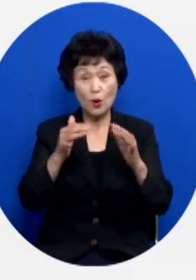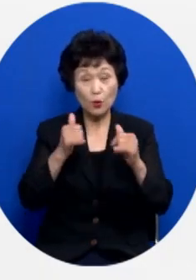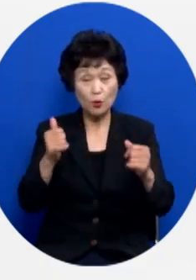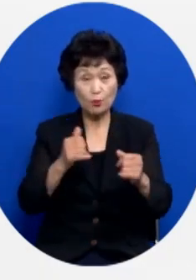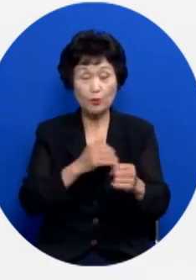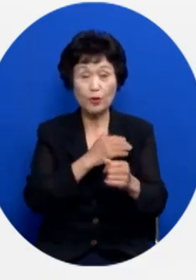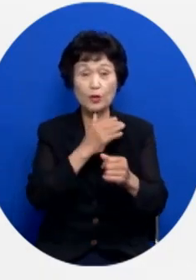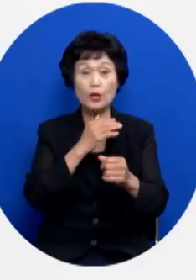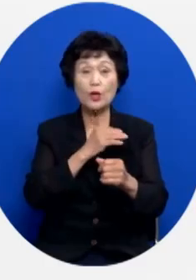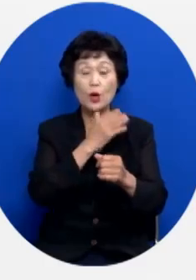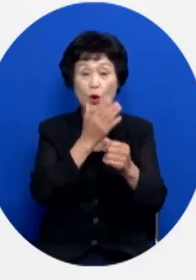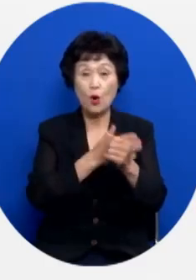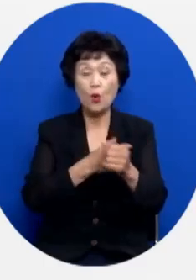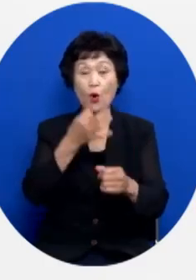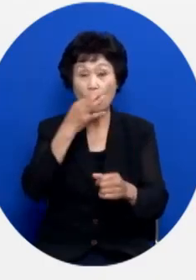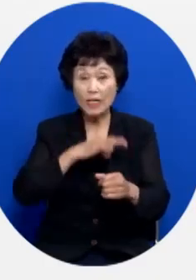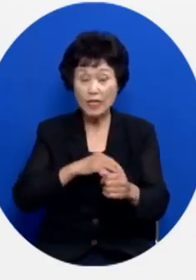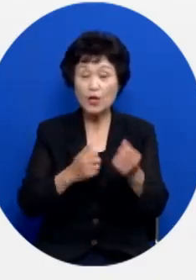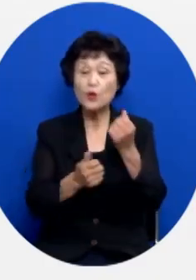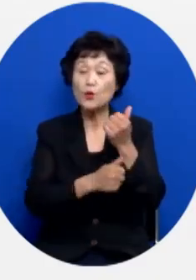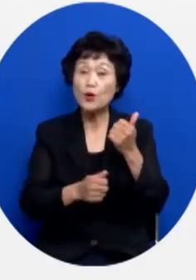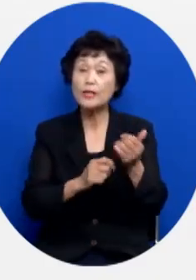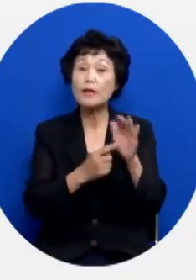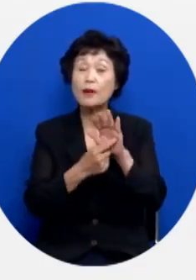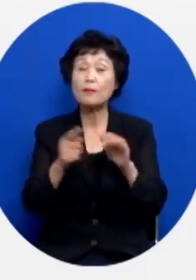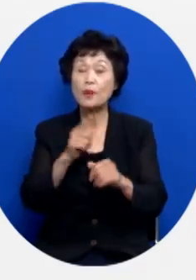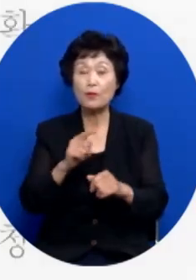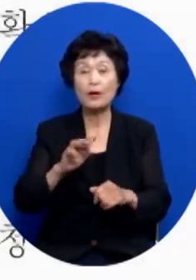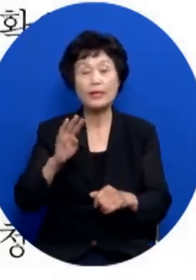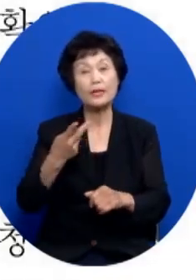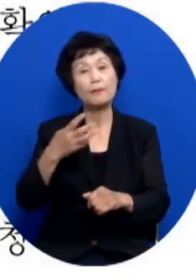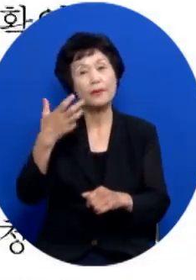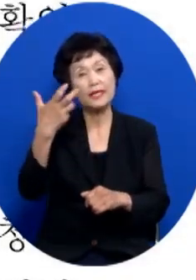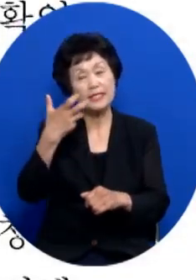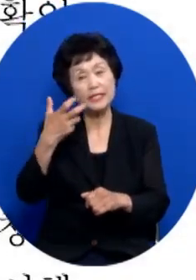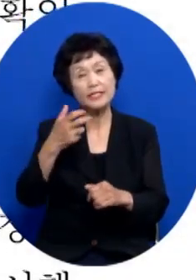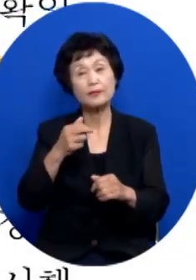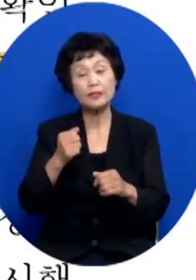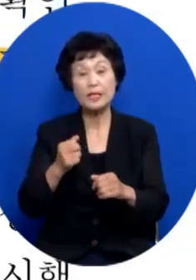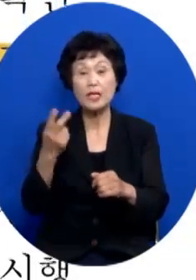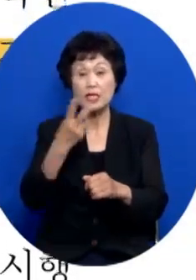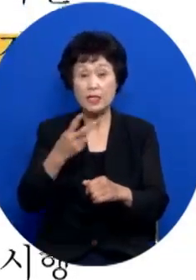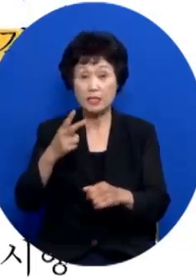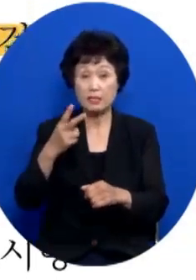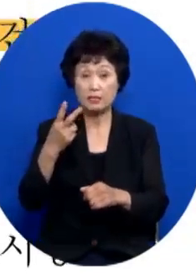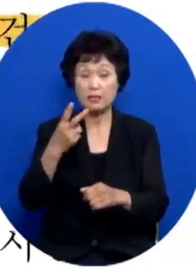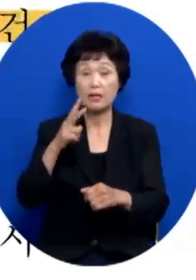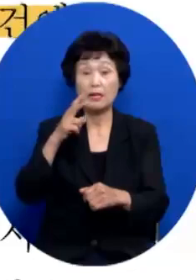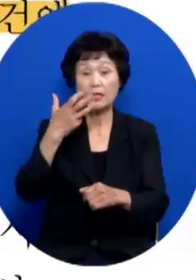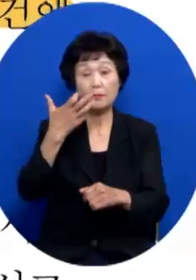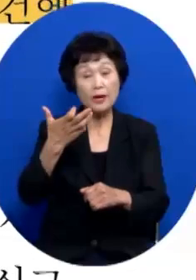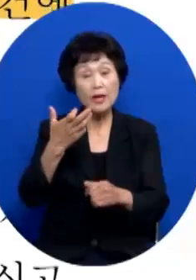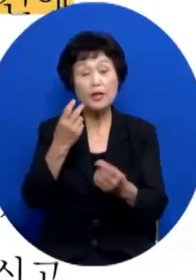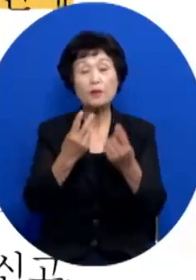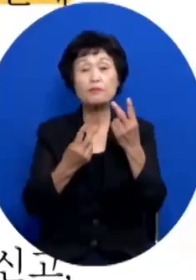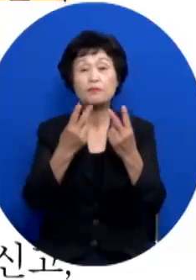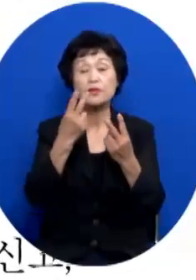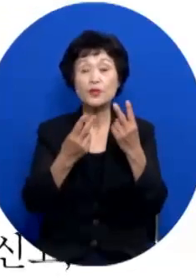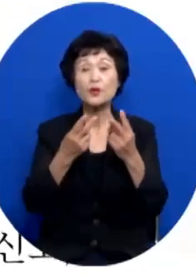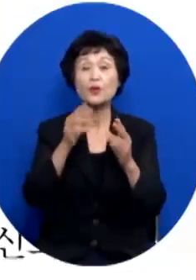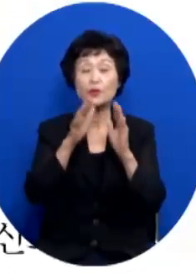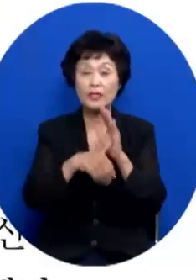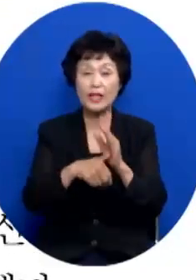국민권익위원회에 따르면 지난해 부정청탁 신고는 약 370건으로 2018년과 비교해 90% 가까이 감소한